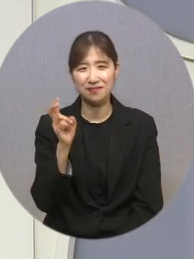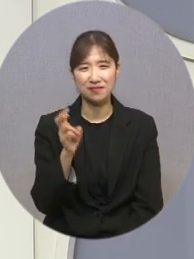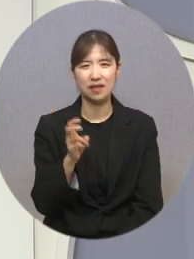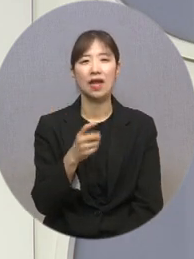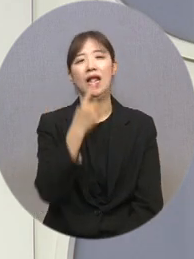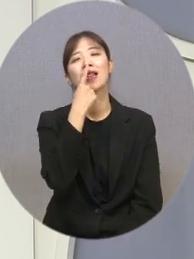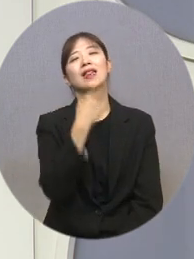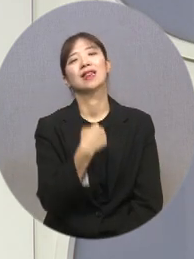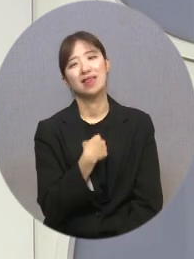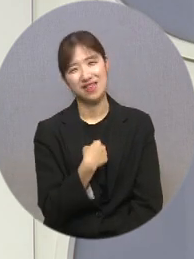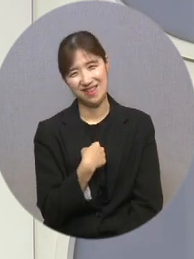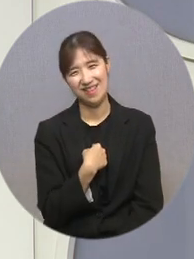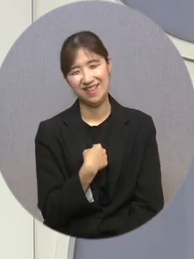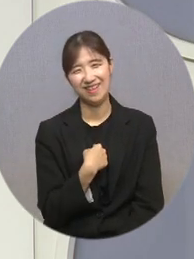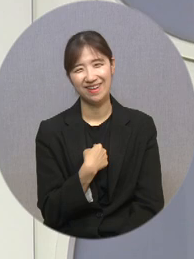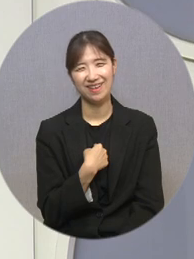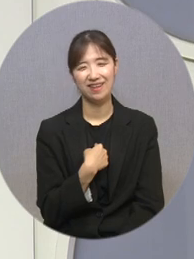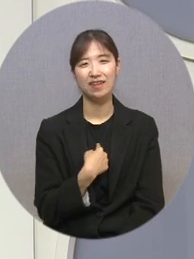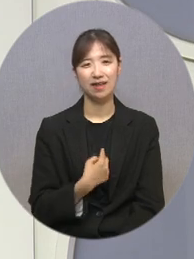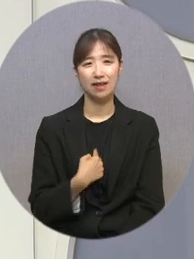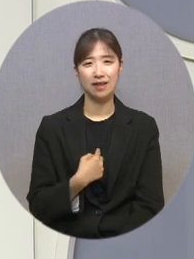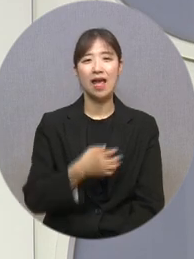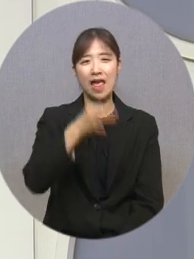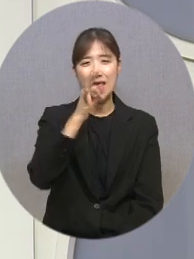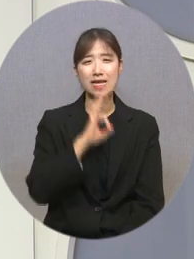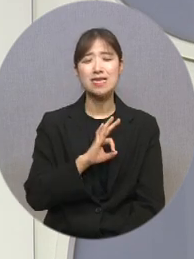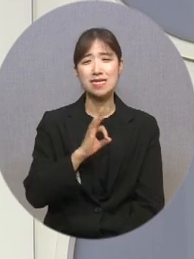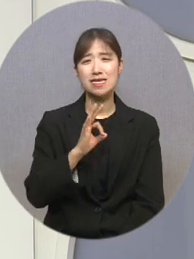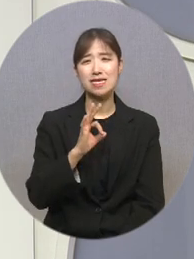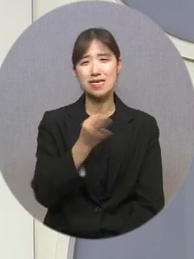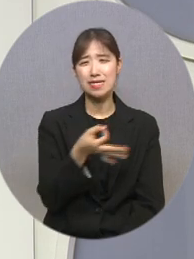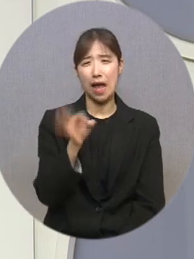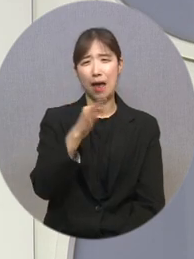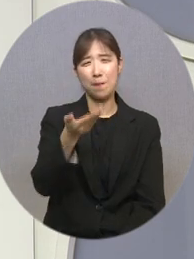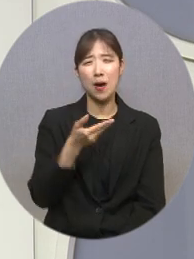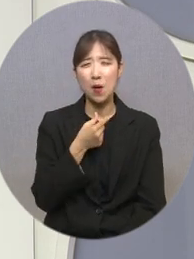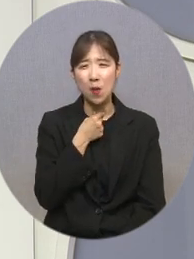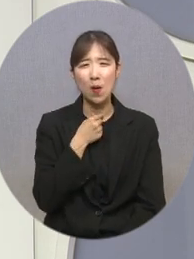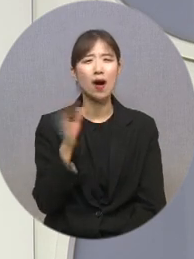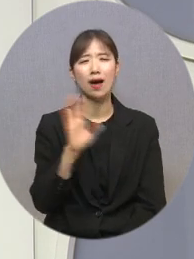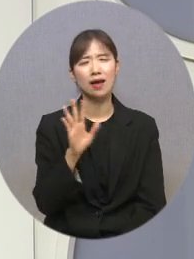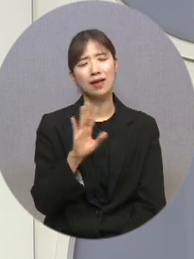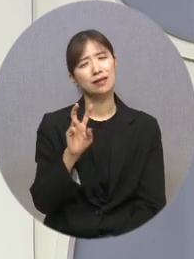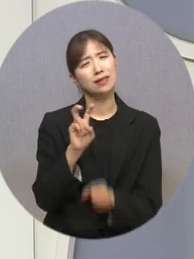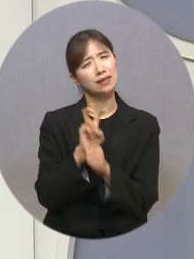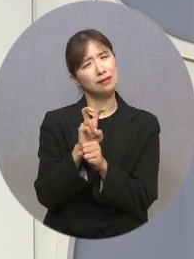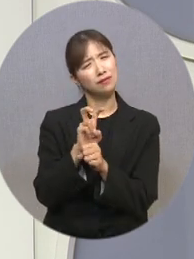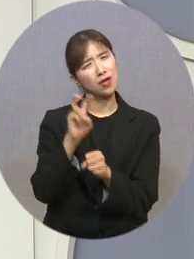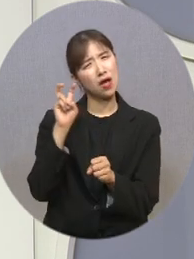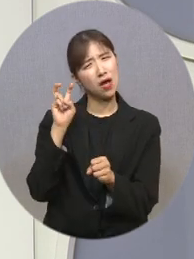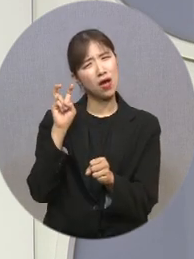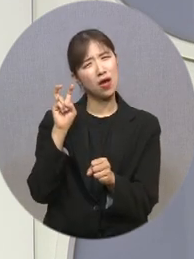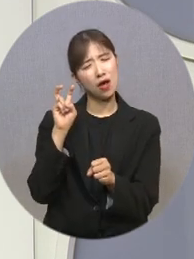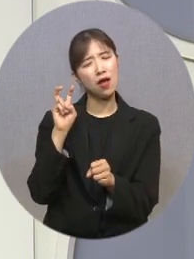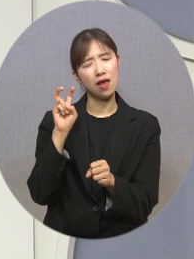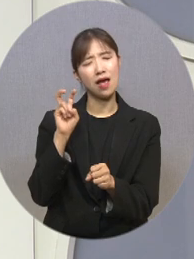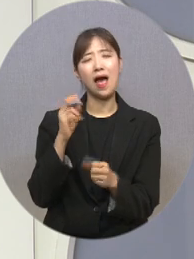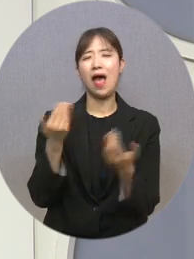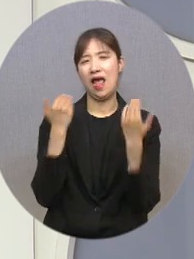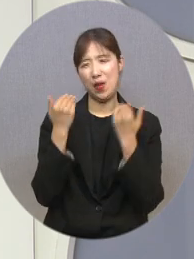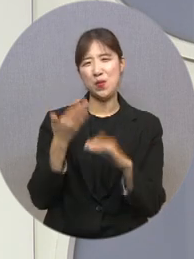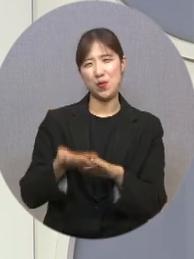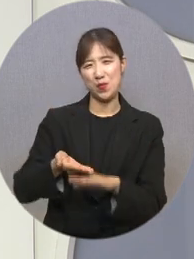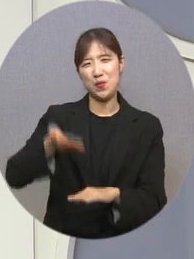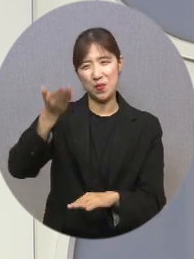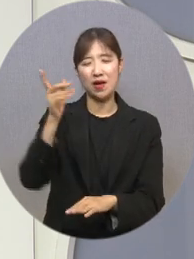제 얘기입니다. 근데 제가 뭐 이자 받으려고 한 것도 아니고, 예. 한 20년 훨씬 전에 알게 된 학교 선배가